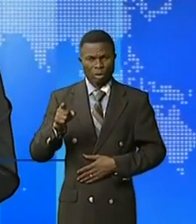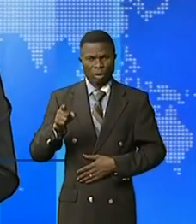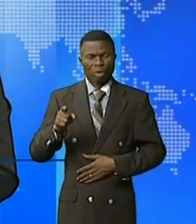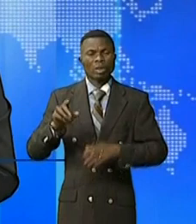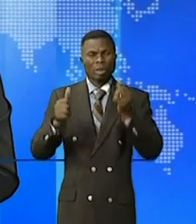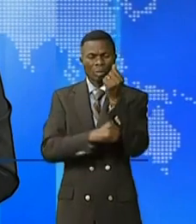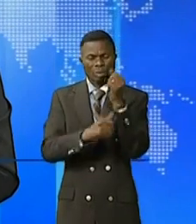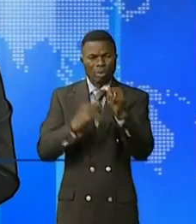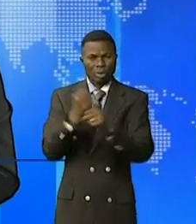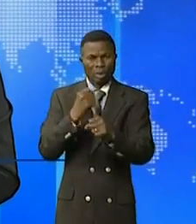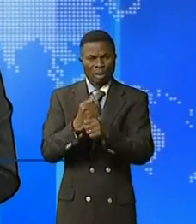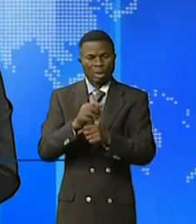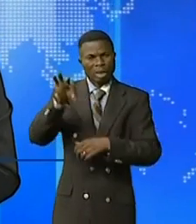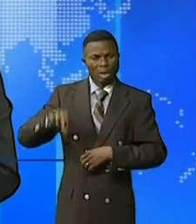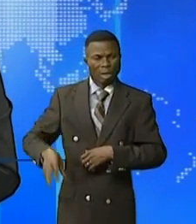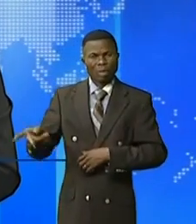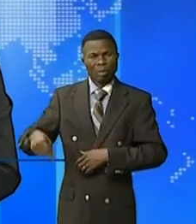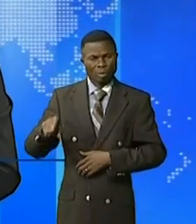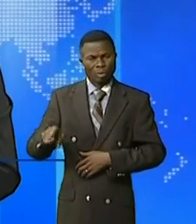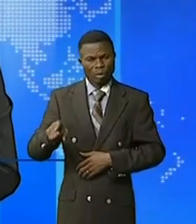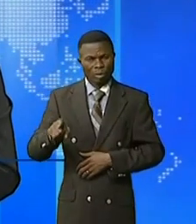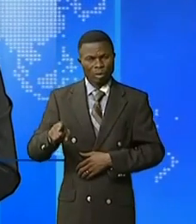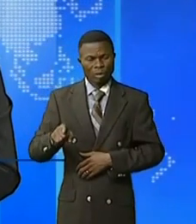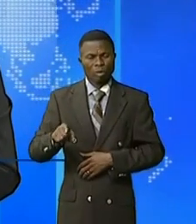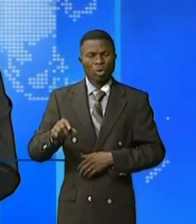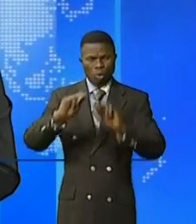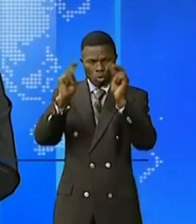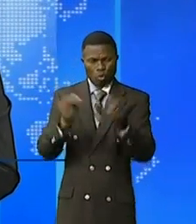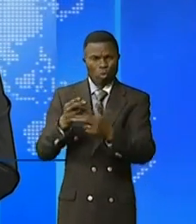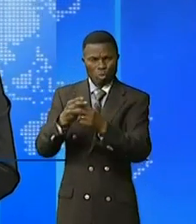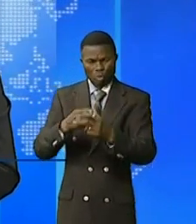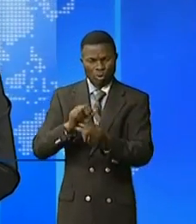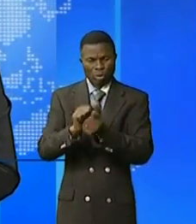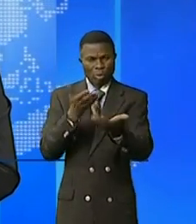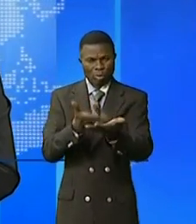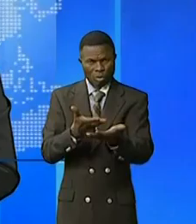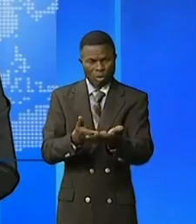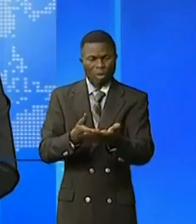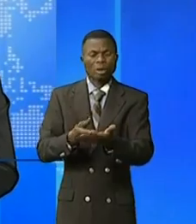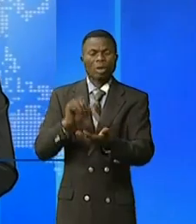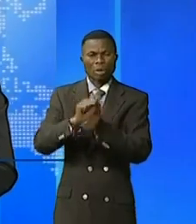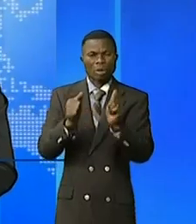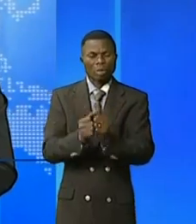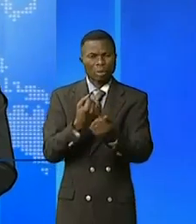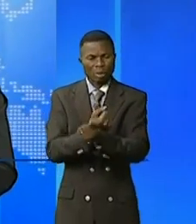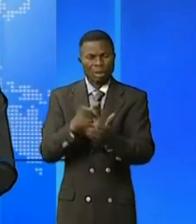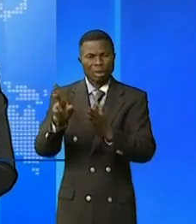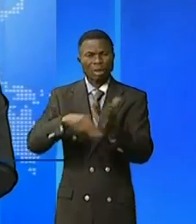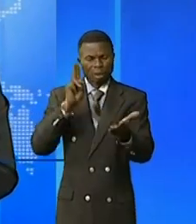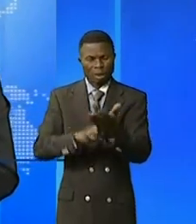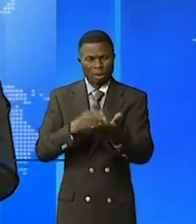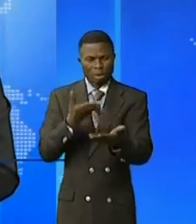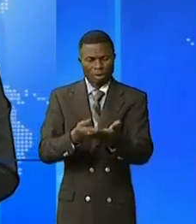à travailler pour l'intérêt de leur province. Une commission de suivi a été mise sur pied pour veiller au respect de ce